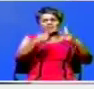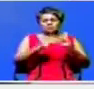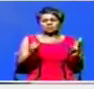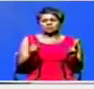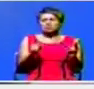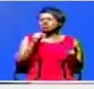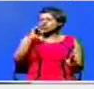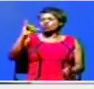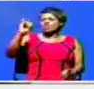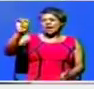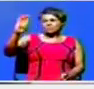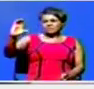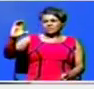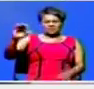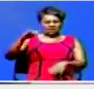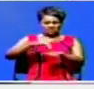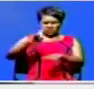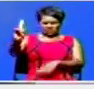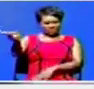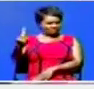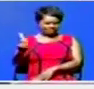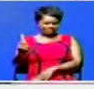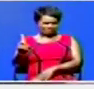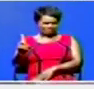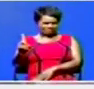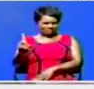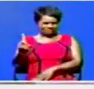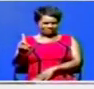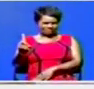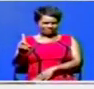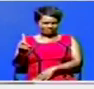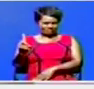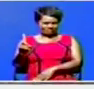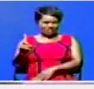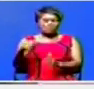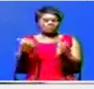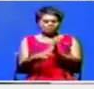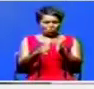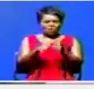really IEBC that is affecting us. The pressure is from outside.